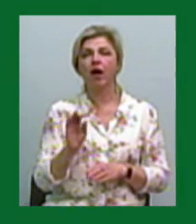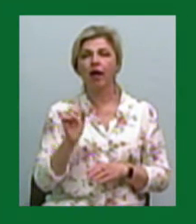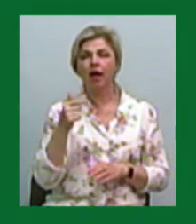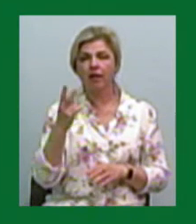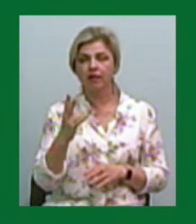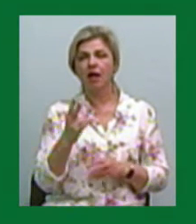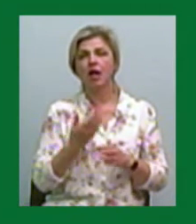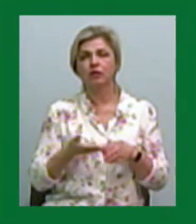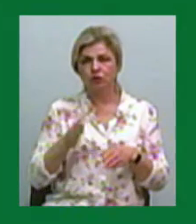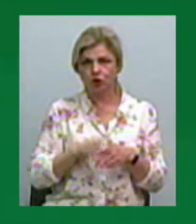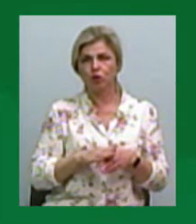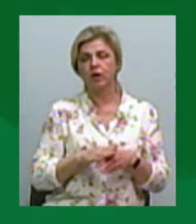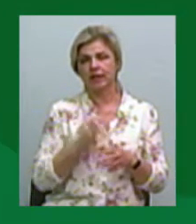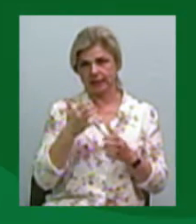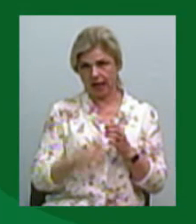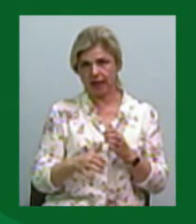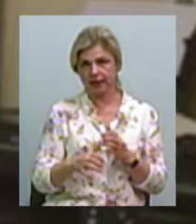середнього ступеню важкості.